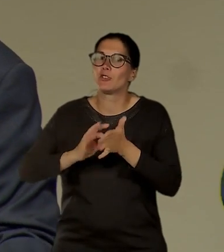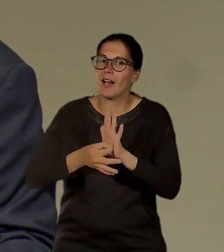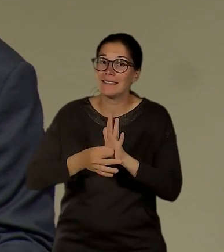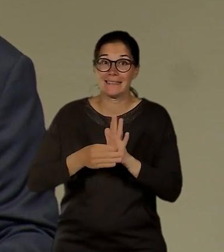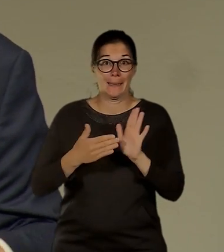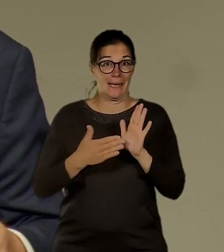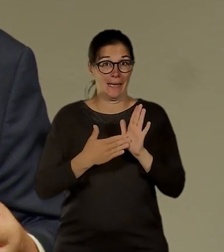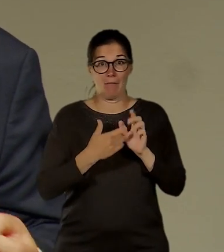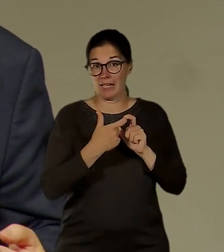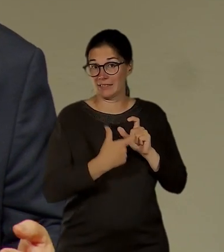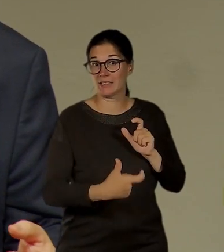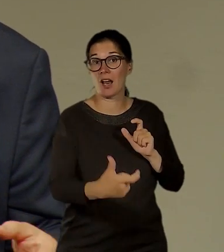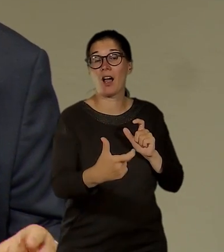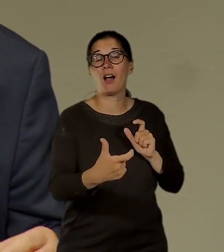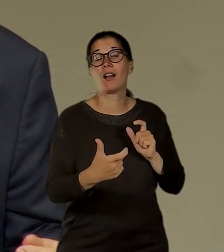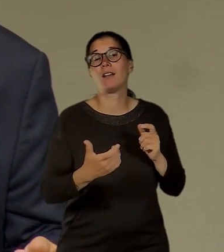magistrálu je potřeba